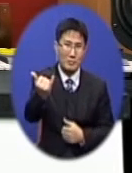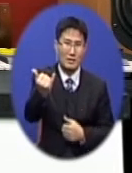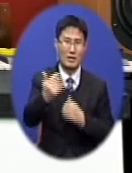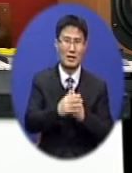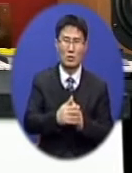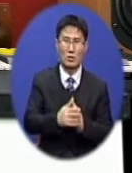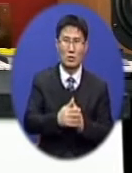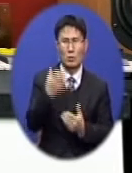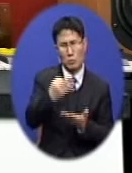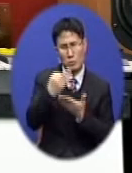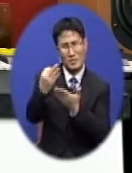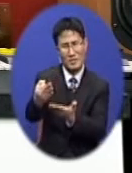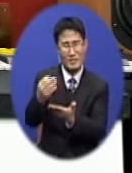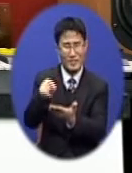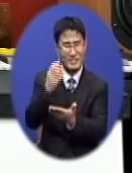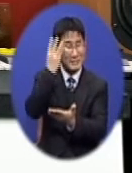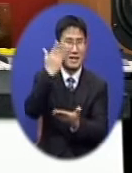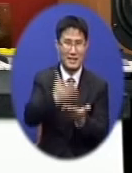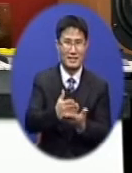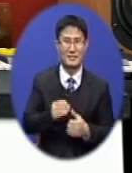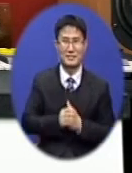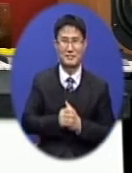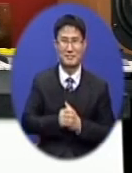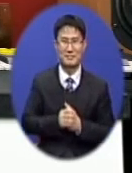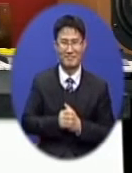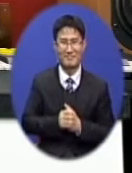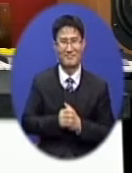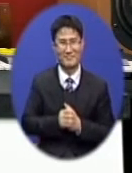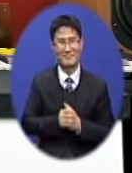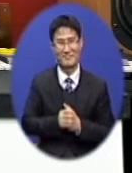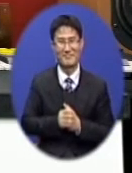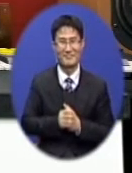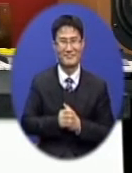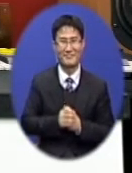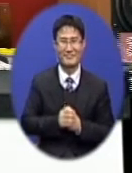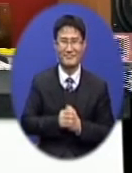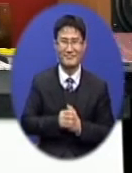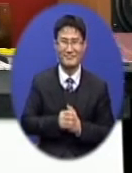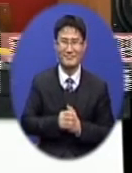네. 용돈 드리는 거 잊지 마시고. 예. 네. 네.